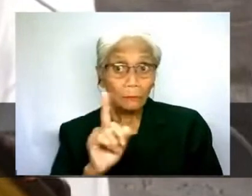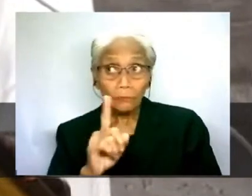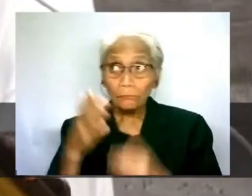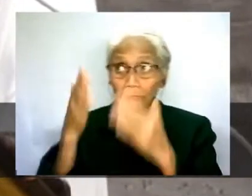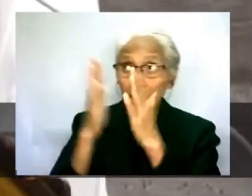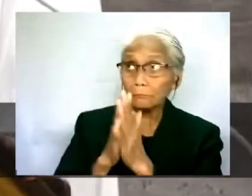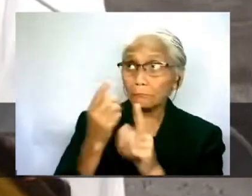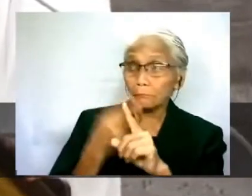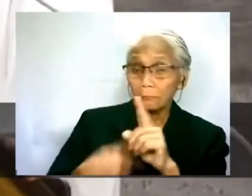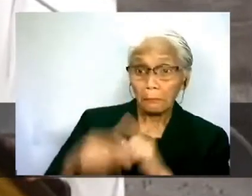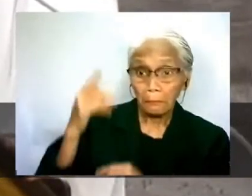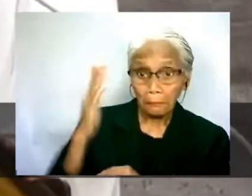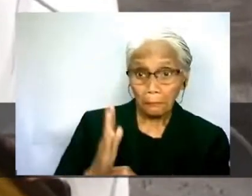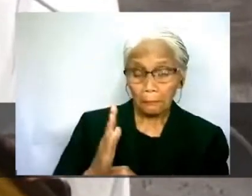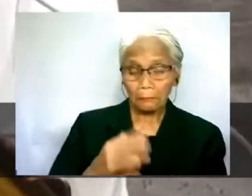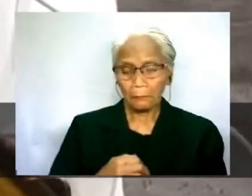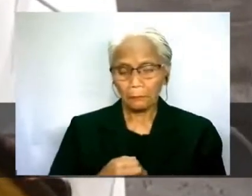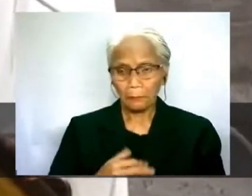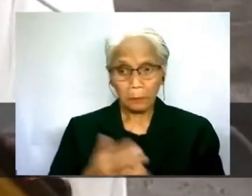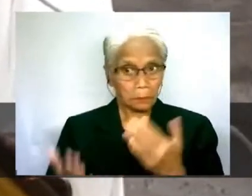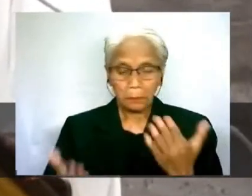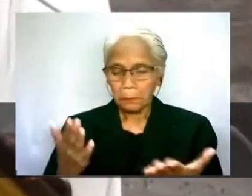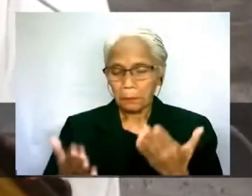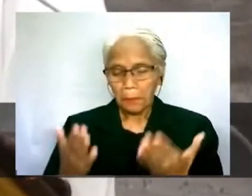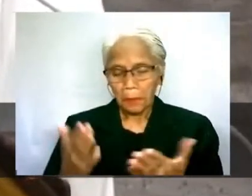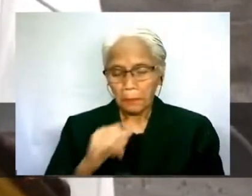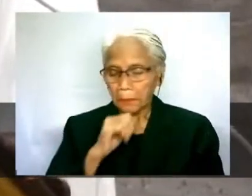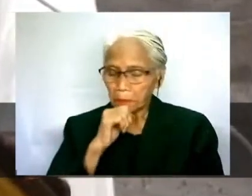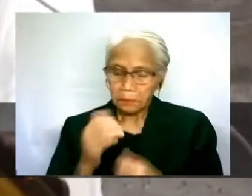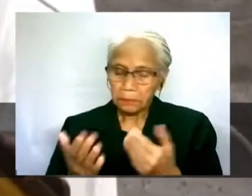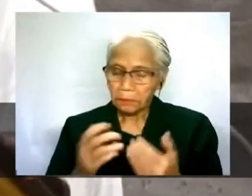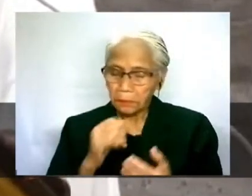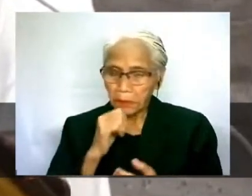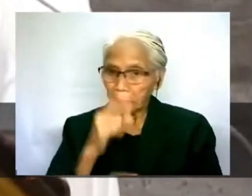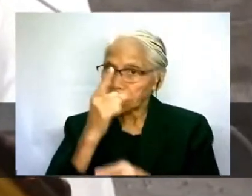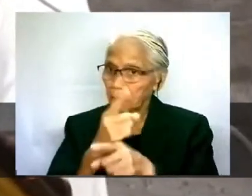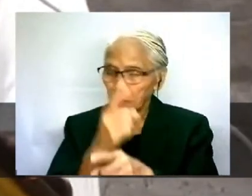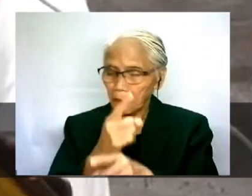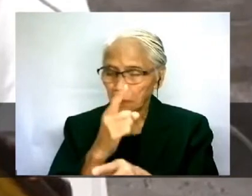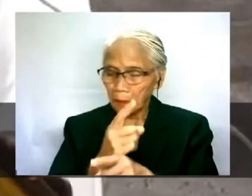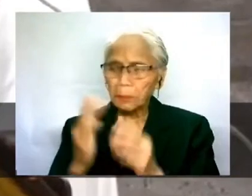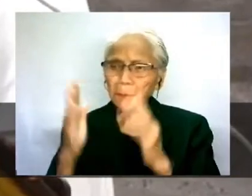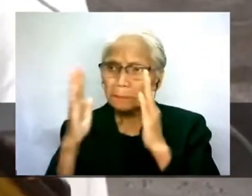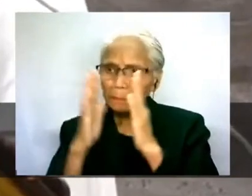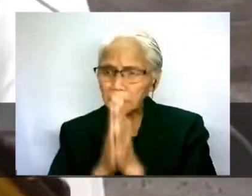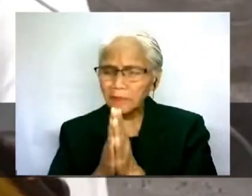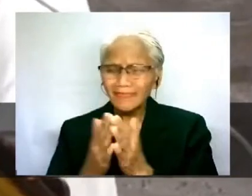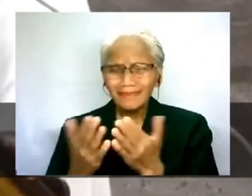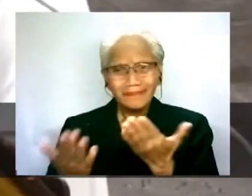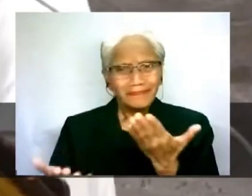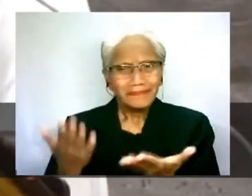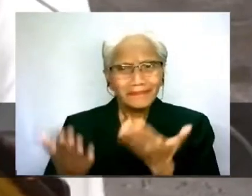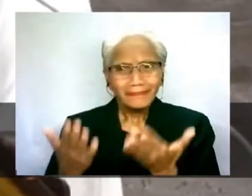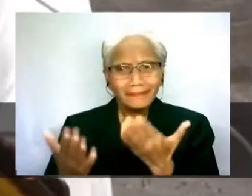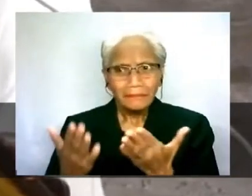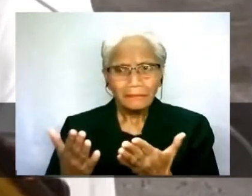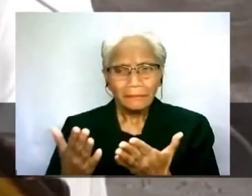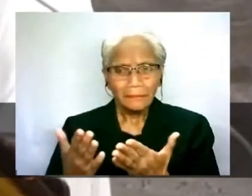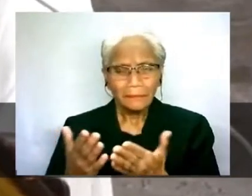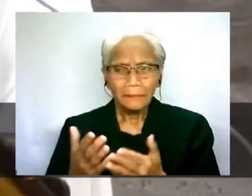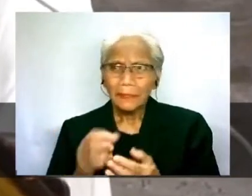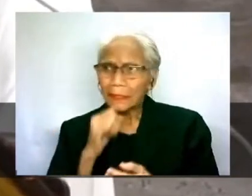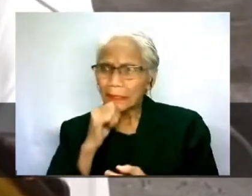Baka hindi yan ang tamang hingin natin. Baka hindi yan ang tamang hinihintay